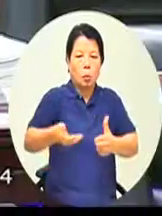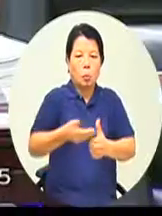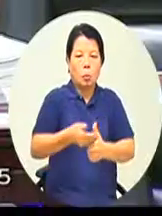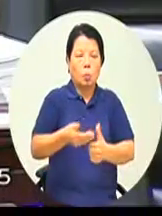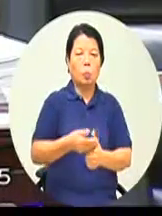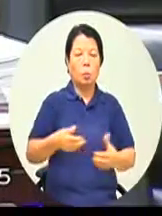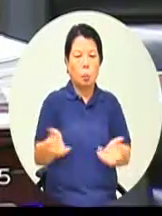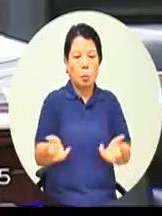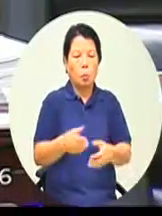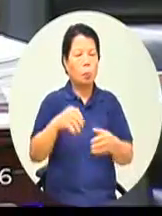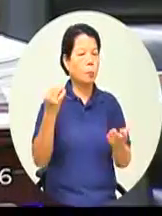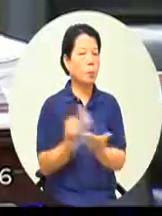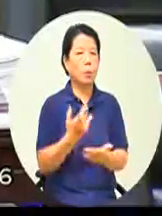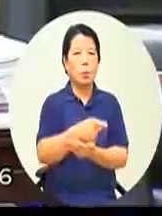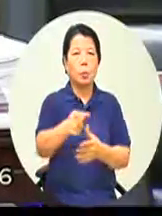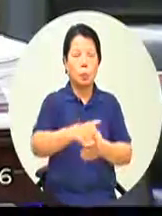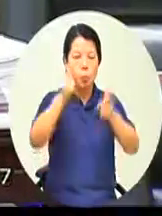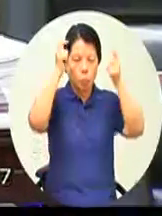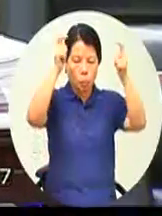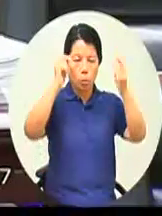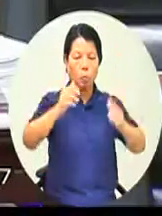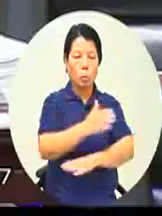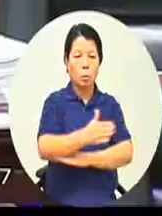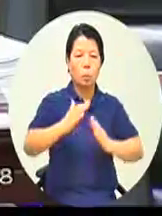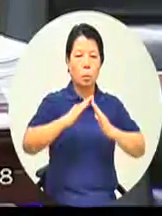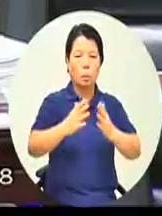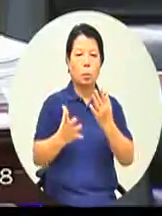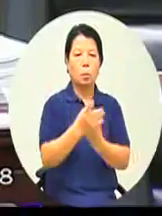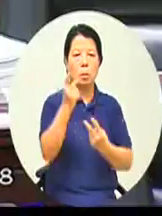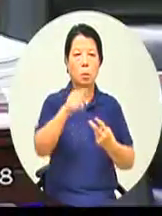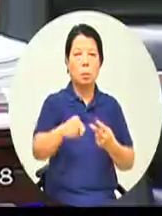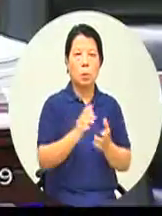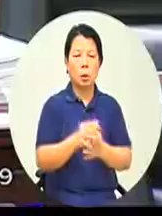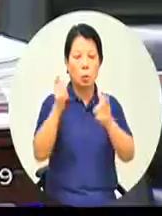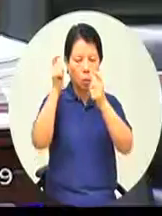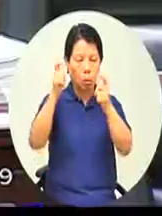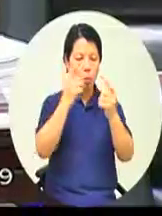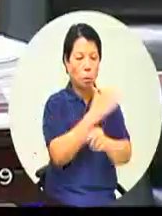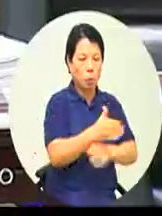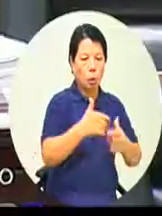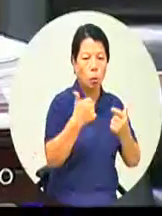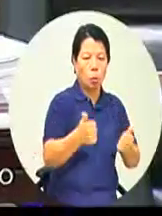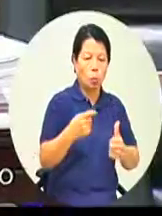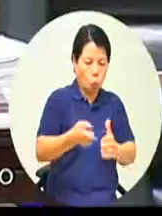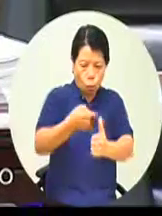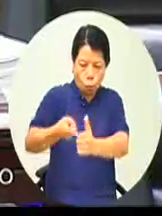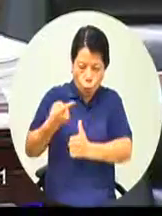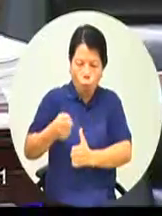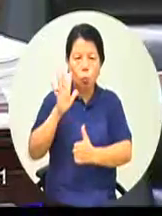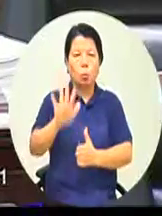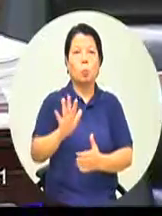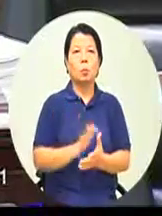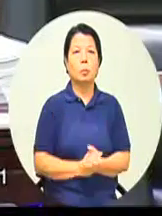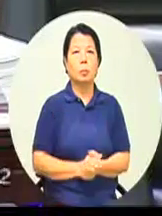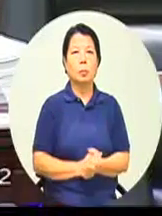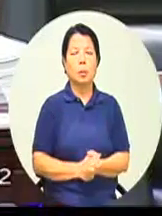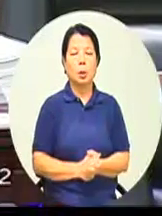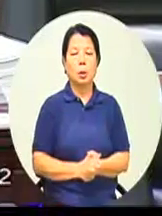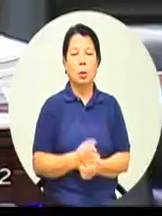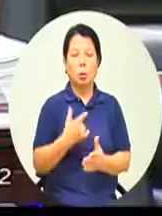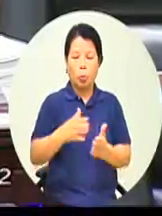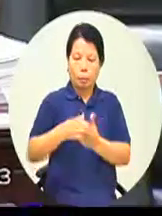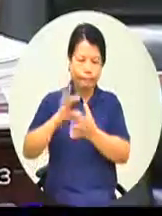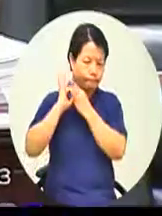够。咱是过去高雄县是合并，高雄县本来做好，高雄市也真好，啊，所以讲一直第一名。哦，这点我会当延